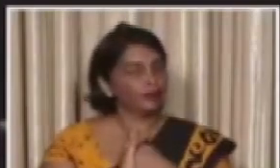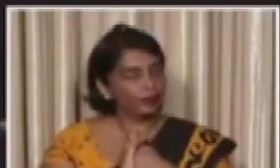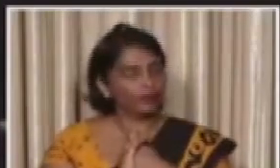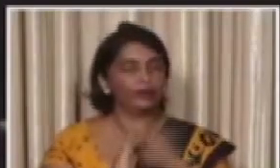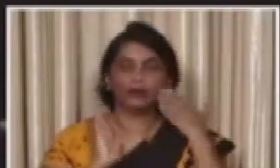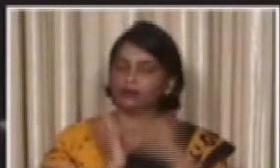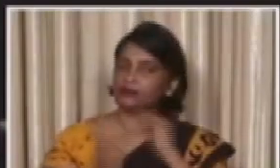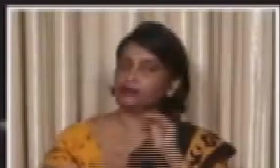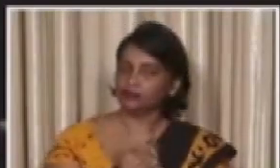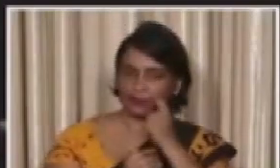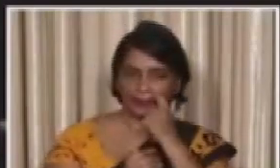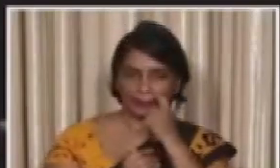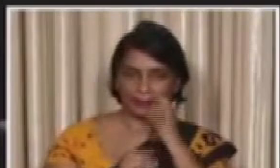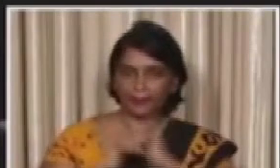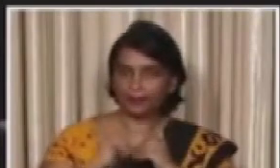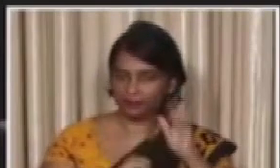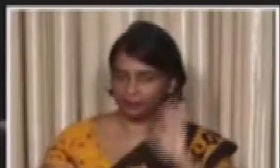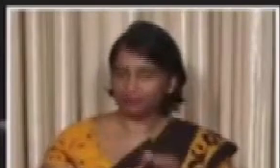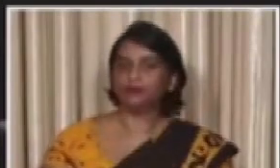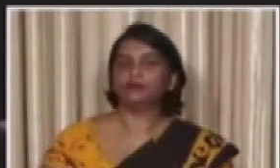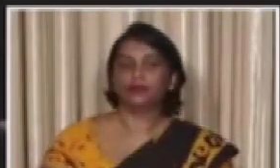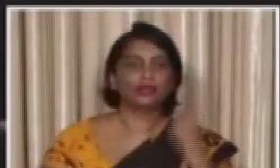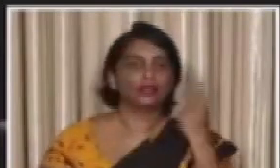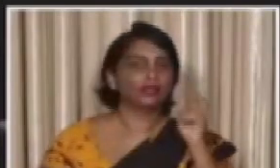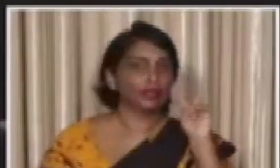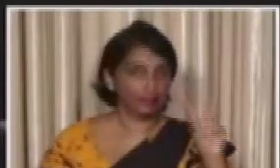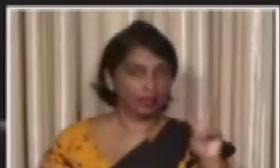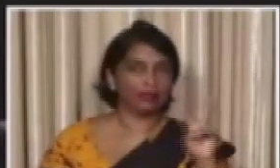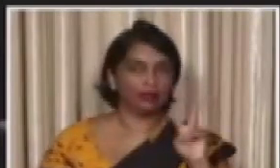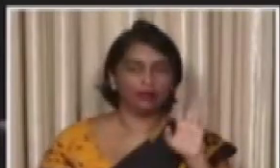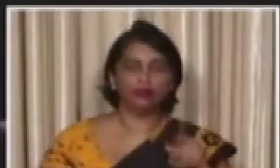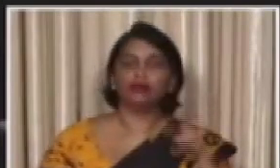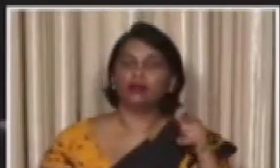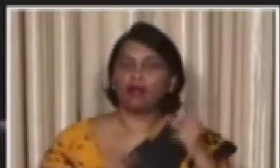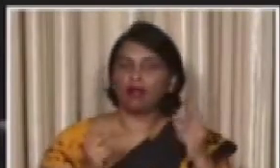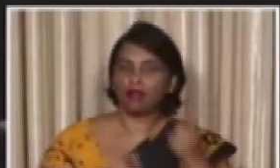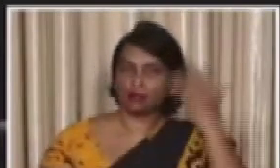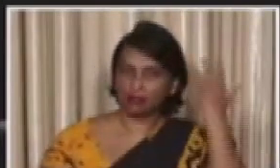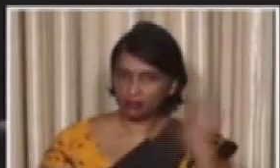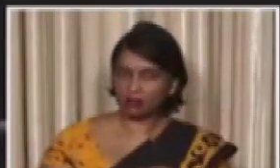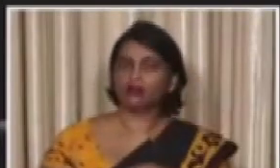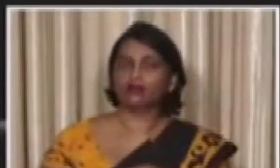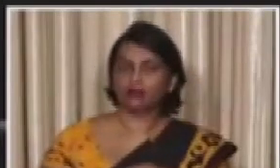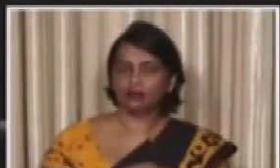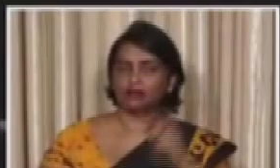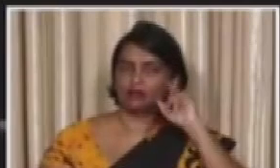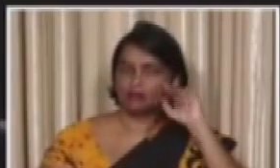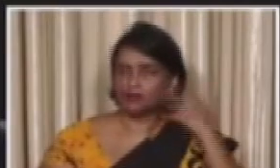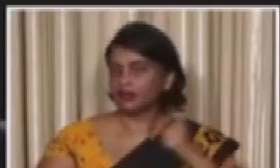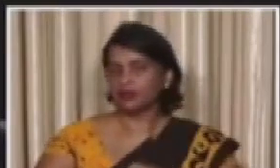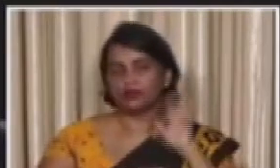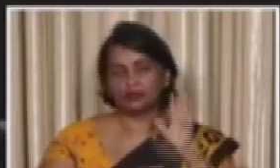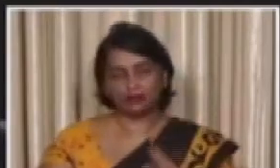භාවය රැකගනිමින් ක්‍රියා කළ අතර 2002 සිදු වූ ඔහුගේ හදිසි අභාවය මත නොසිතූ